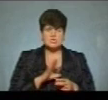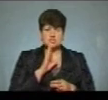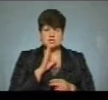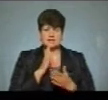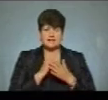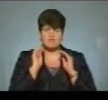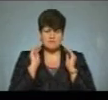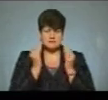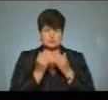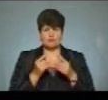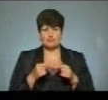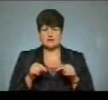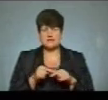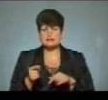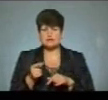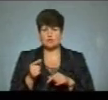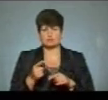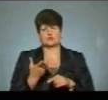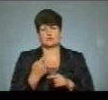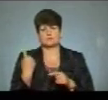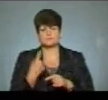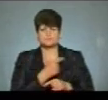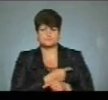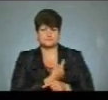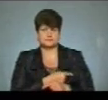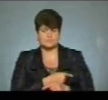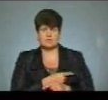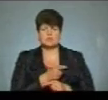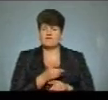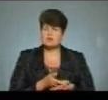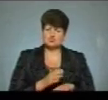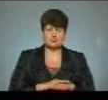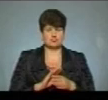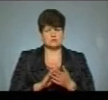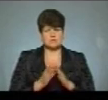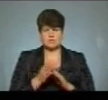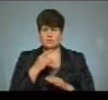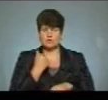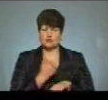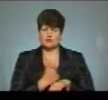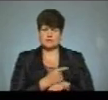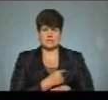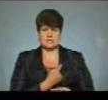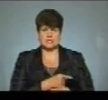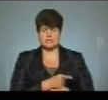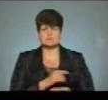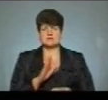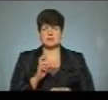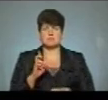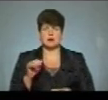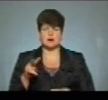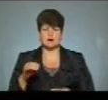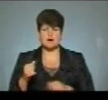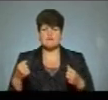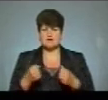перебуває у реанімаційному відділенні Тернопільської університетської лікарні. Вона у важкому стані, каже головний лікар цього медзакладу Василь Бліхар.